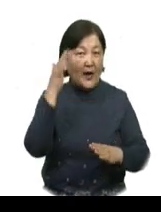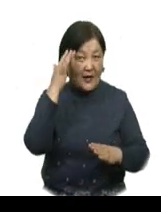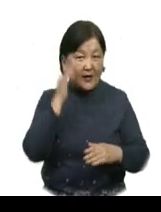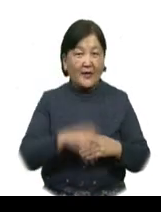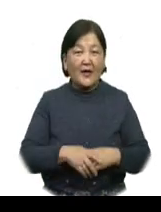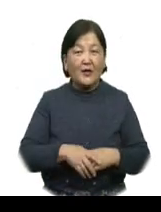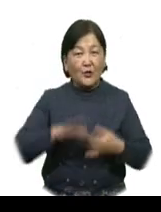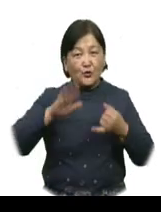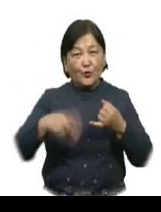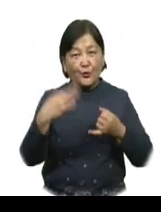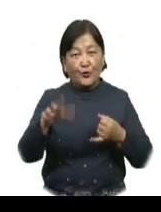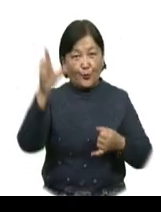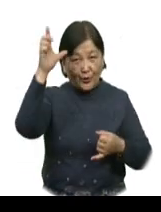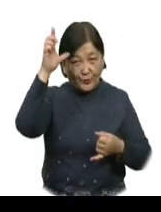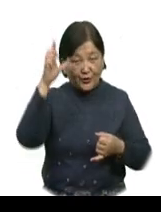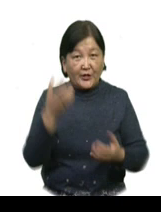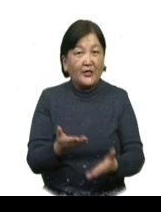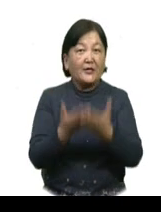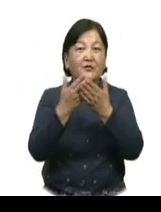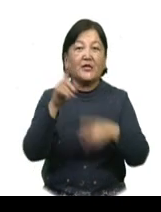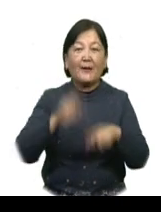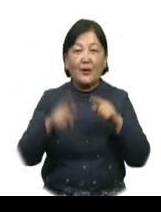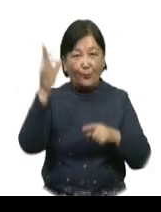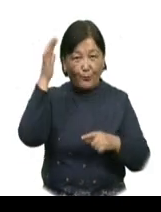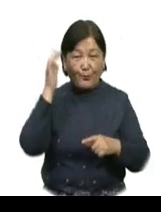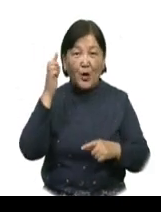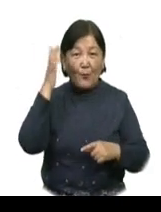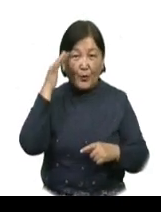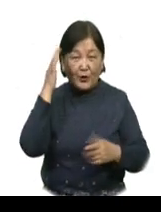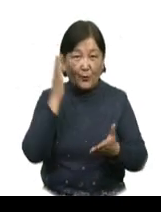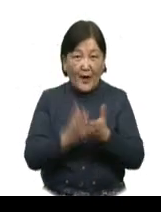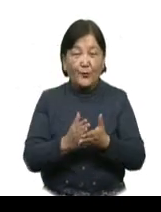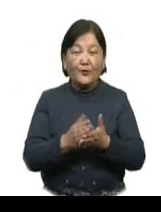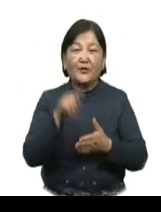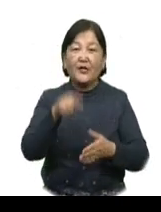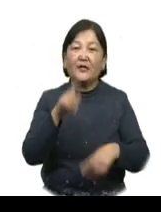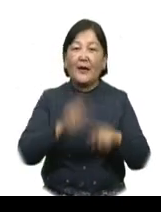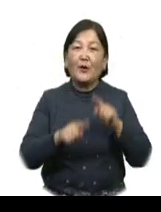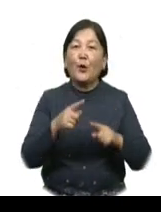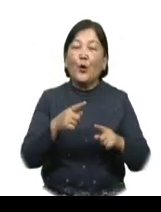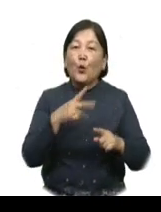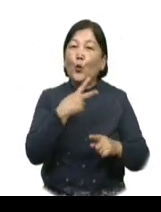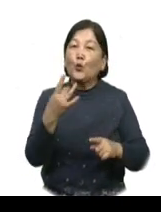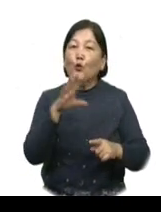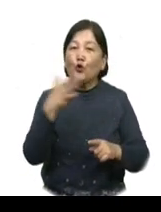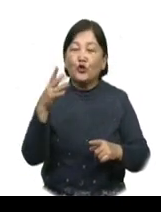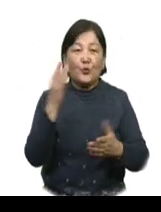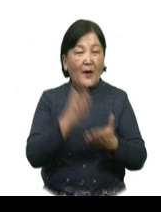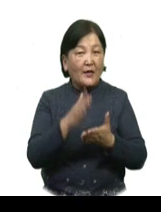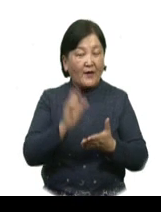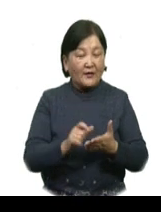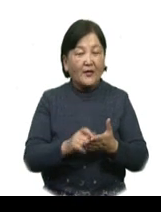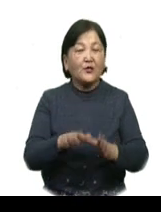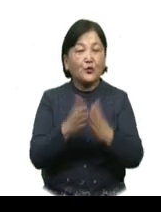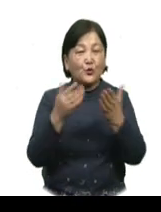хэрэглээд сүүлийн үед боловсролын одоо дэмжих ямар бодлого хэрэгжиж байгаа юм бэ? Тэр бодлого нь хэр зэрэг одоо үр өгөөжийг алдрагдад үзүүлж байгаа юм